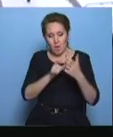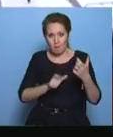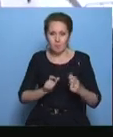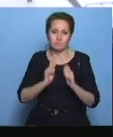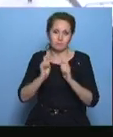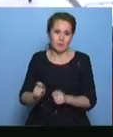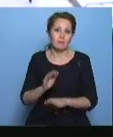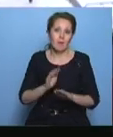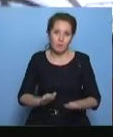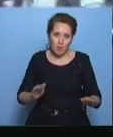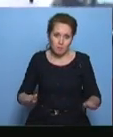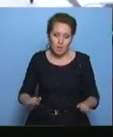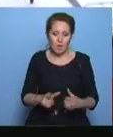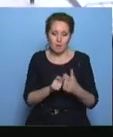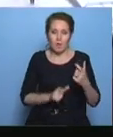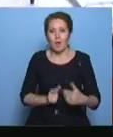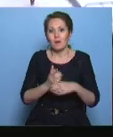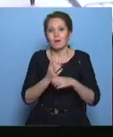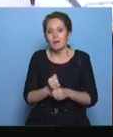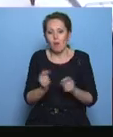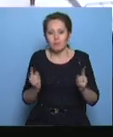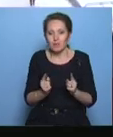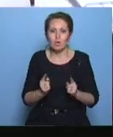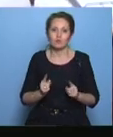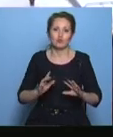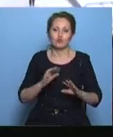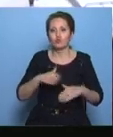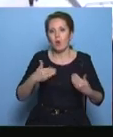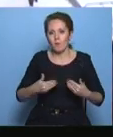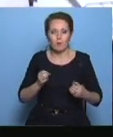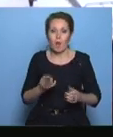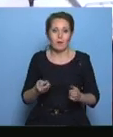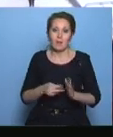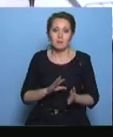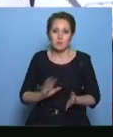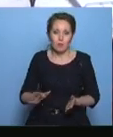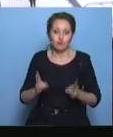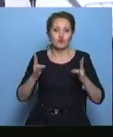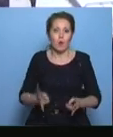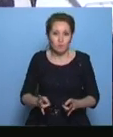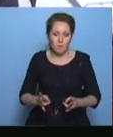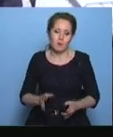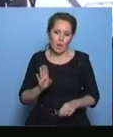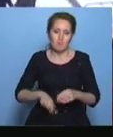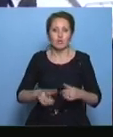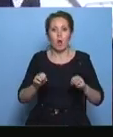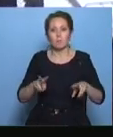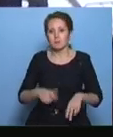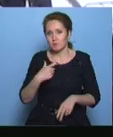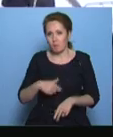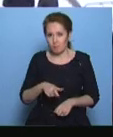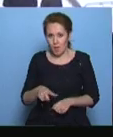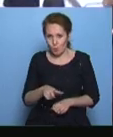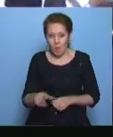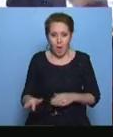вручают их тоже дети. В памятке краткие советы, как не стать самим жертвой противоправных действий, ну и как обезопасить себя на дороге. Акция нашла поддержку как